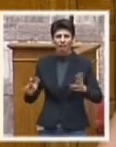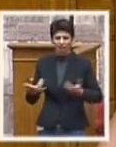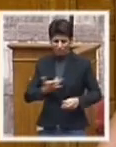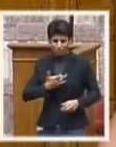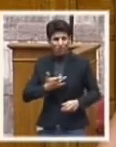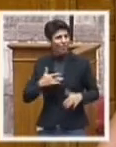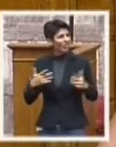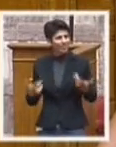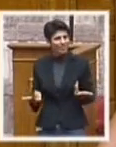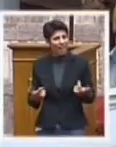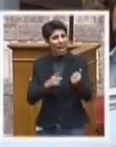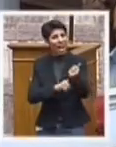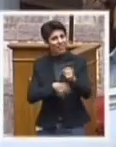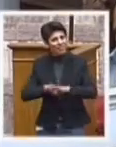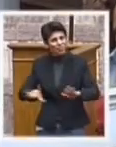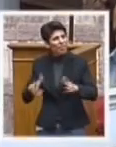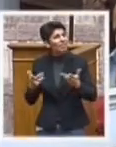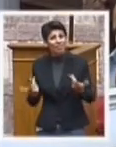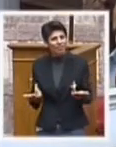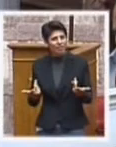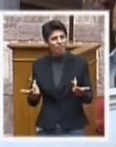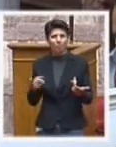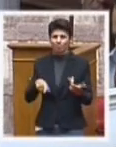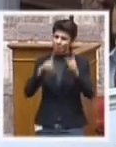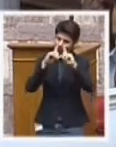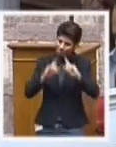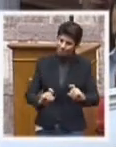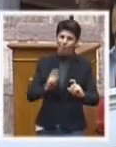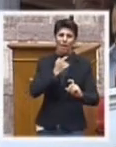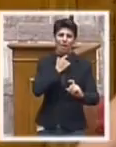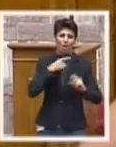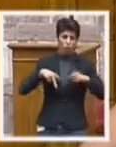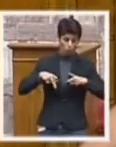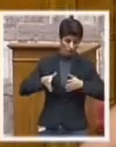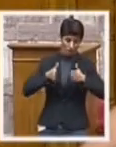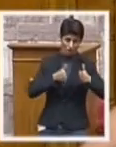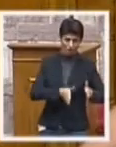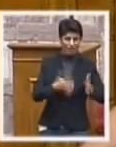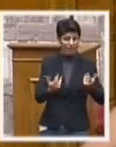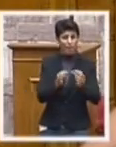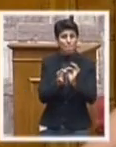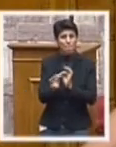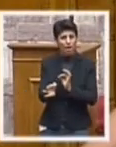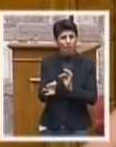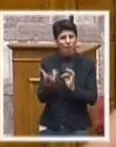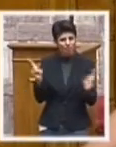ψυχισμό και τη διαμόρφωση του χαρακτήρα των παιδιών? Αποτελεί επιτακτική ανάγκη από την πολιτεία η λήψη μέτρων